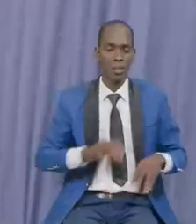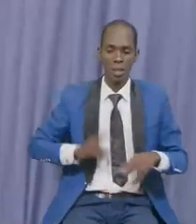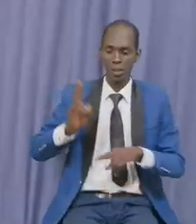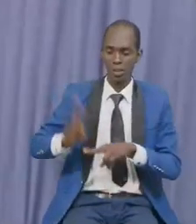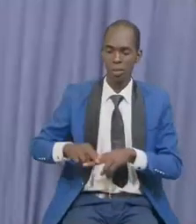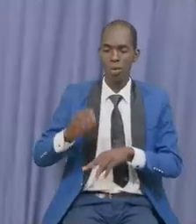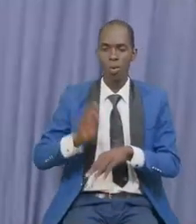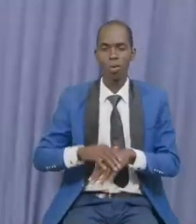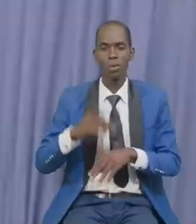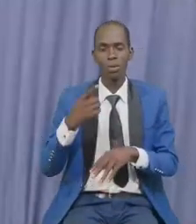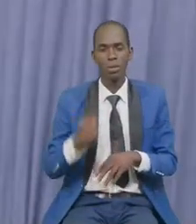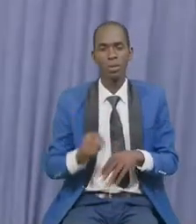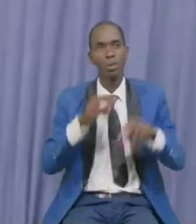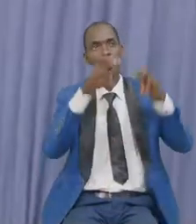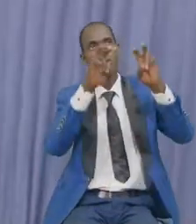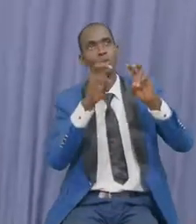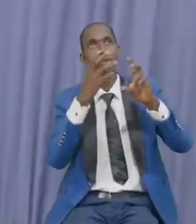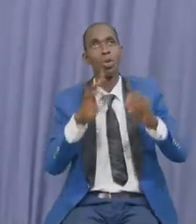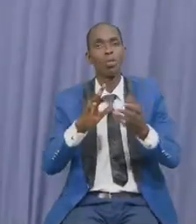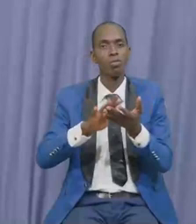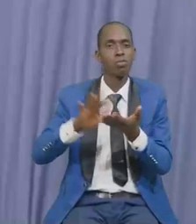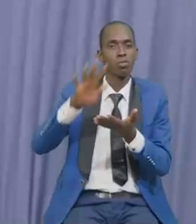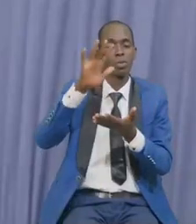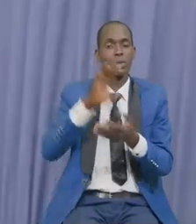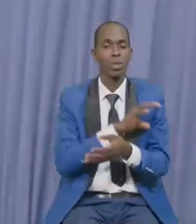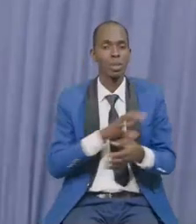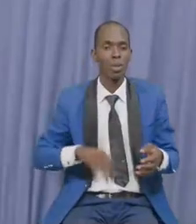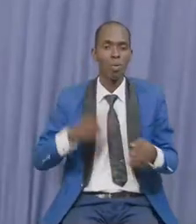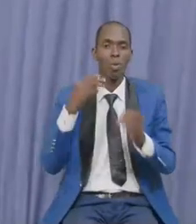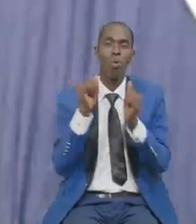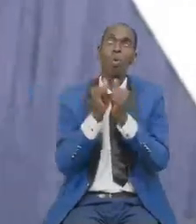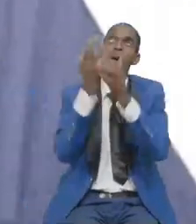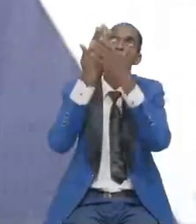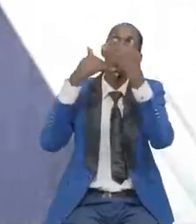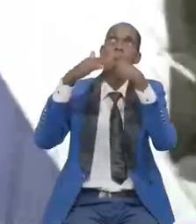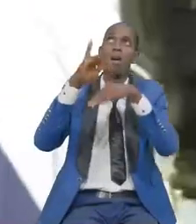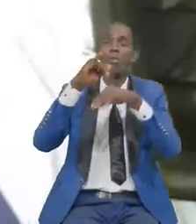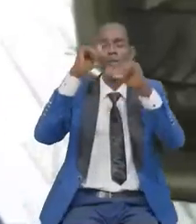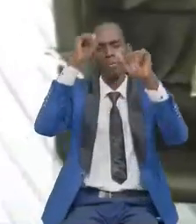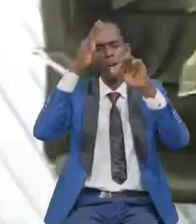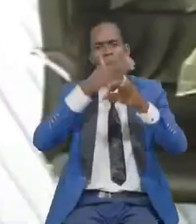gloire. Il était avec le Père céleste. Et l'annonce a été faite